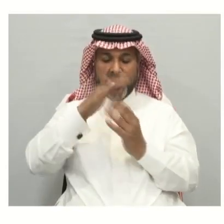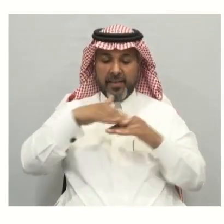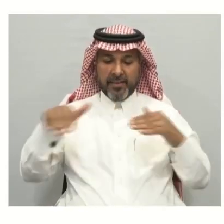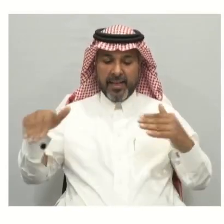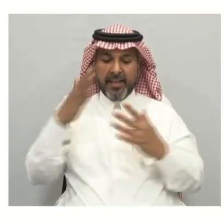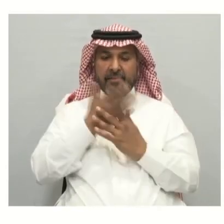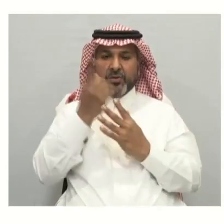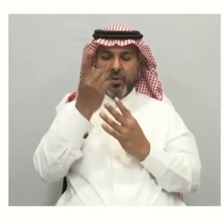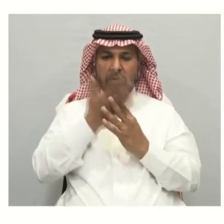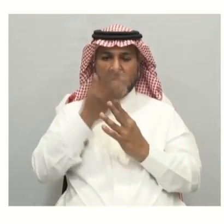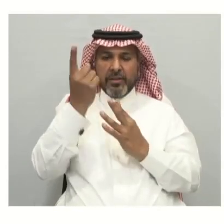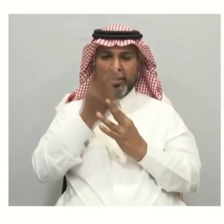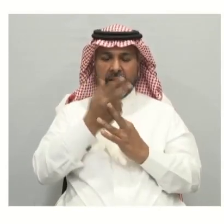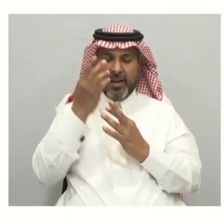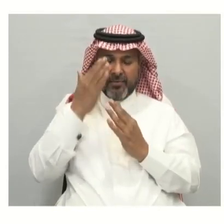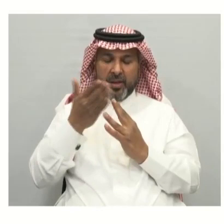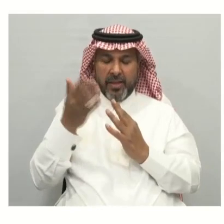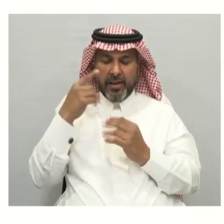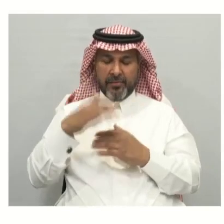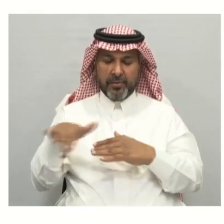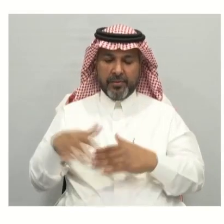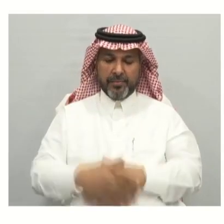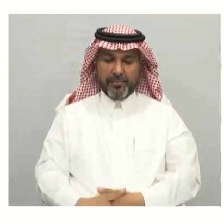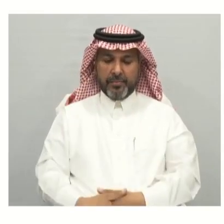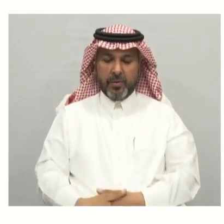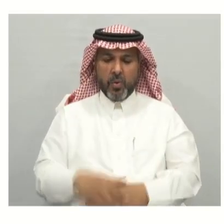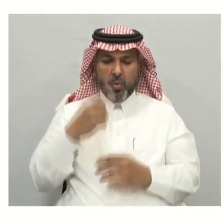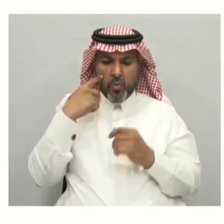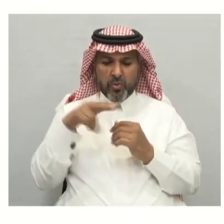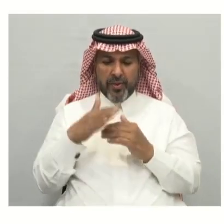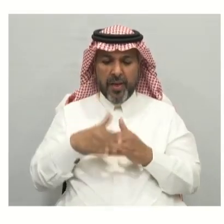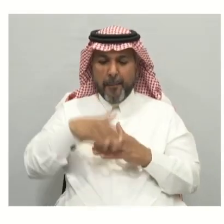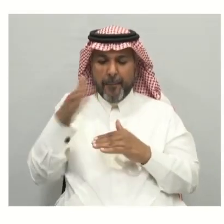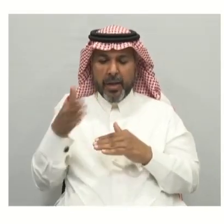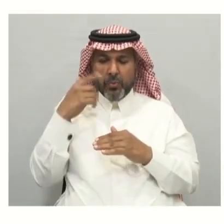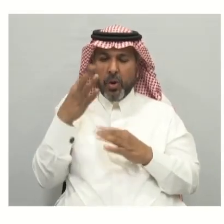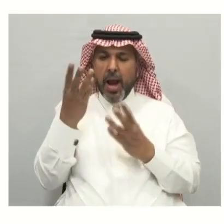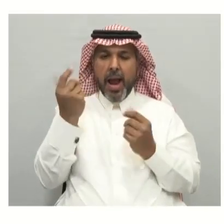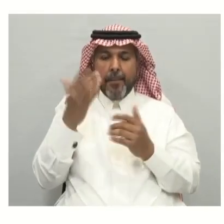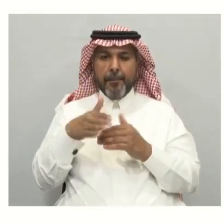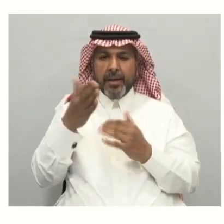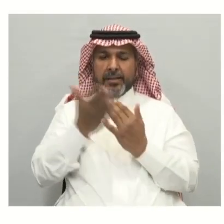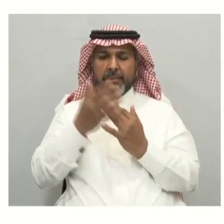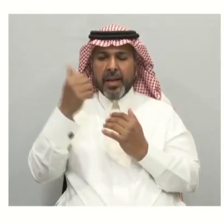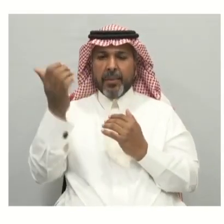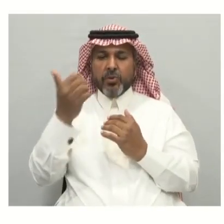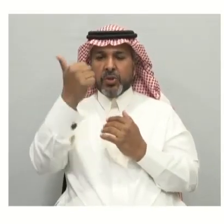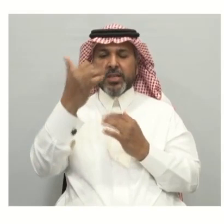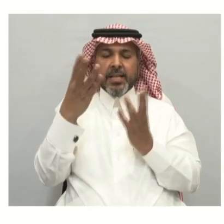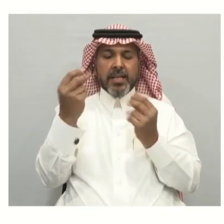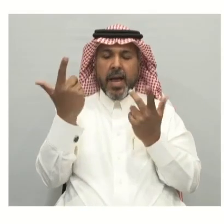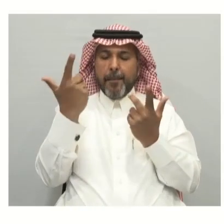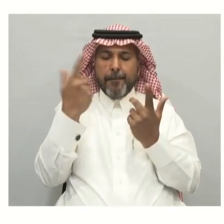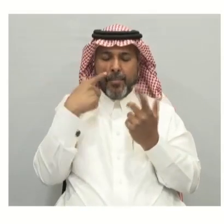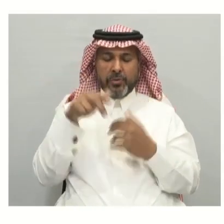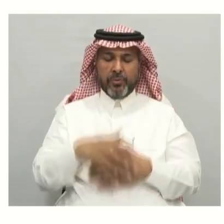اذن نتنبا بالدرجه التي يمكن ان يحصل عليها حسن في الاختبار اللاحق الاختبار اللاحق سيكون